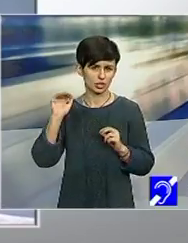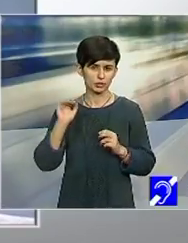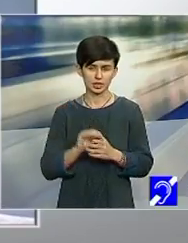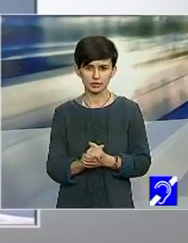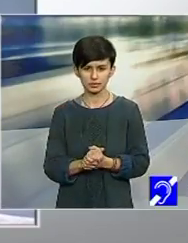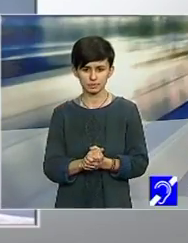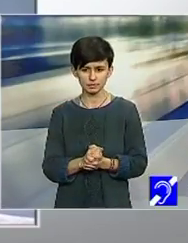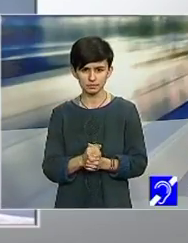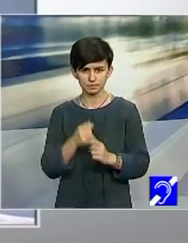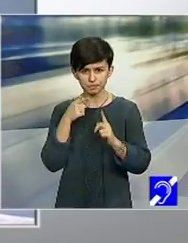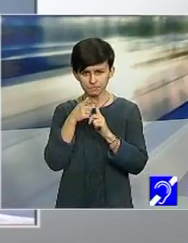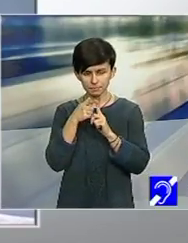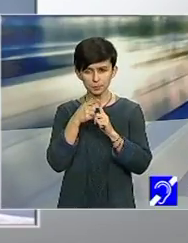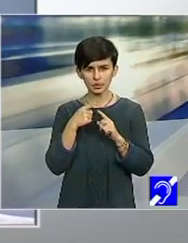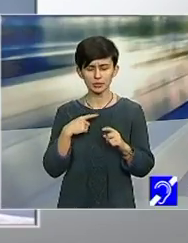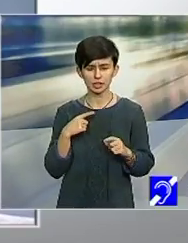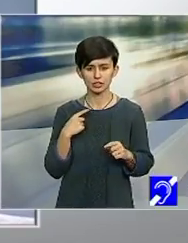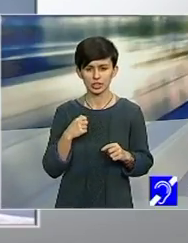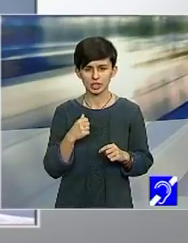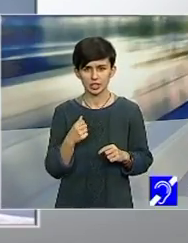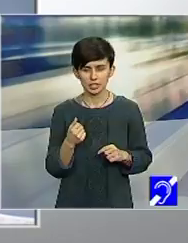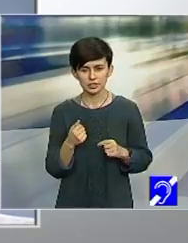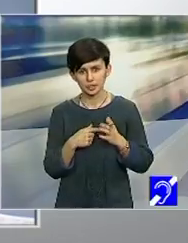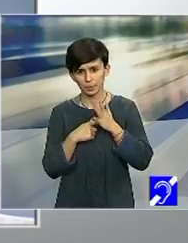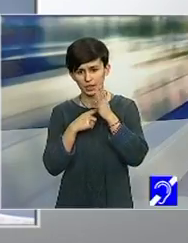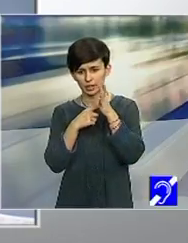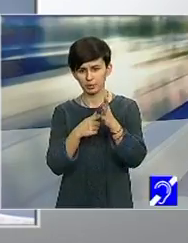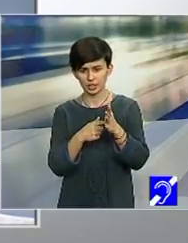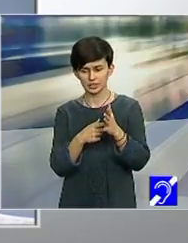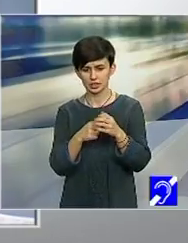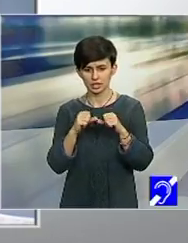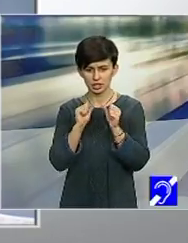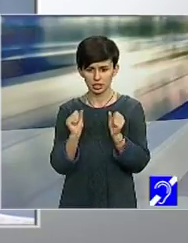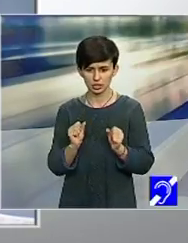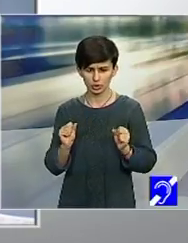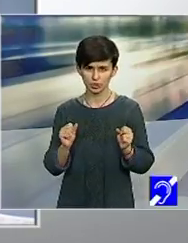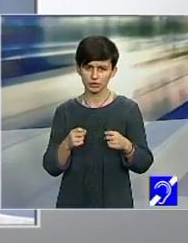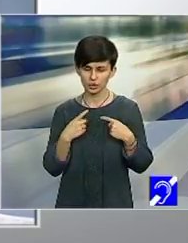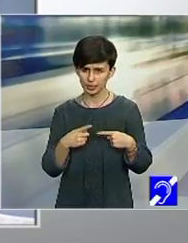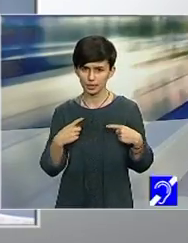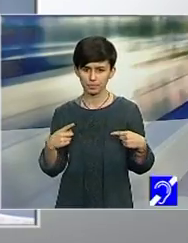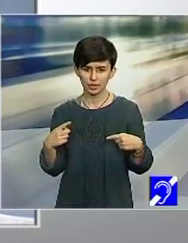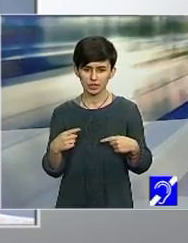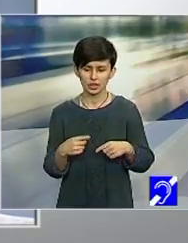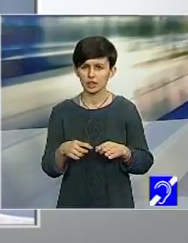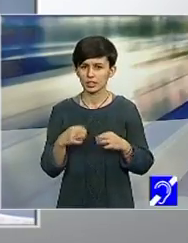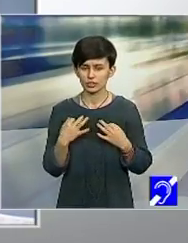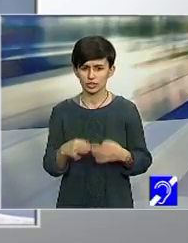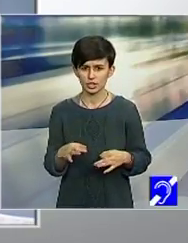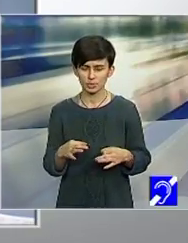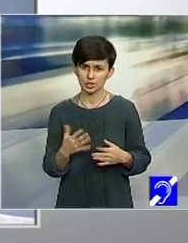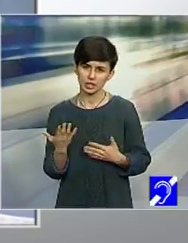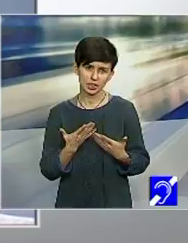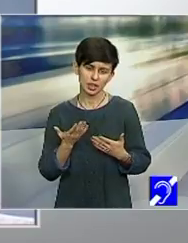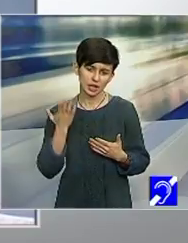singur, și anume de a prezenta într-o manieră diversificată și modernă care